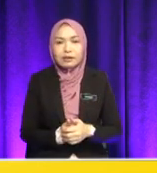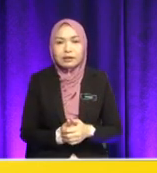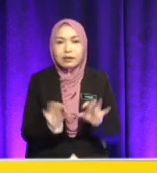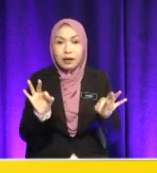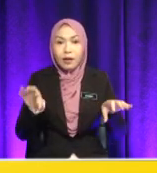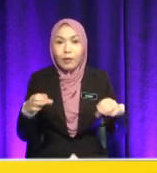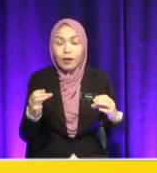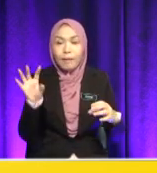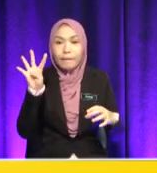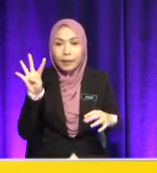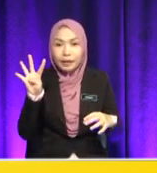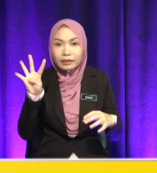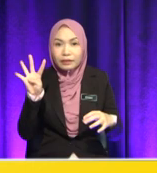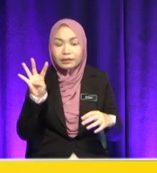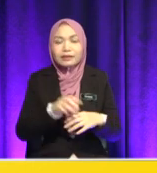itu